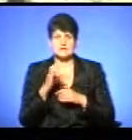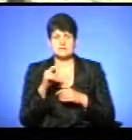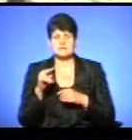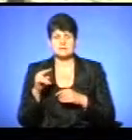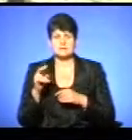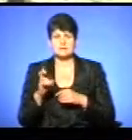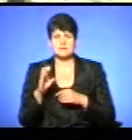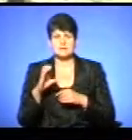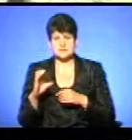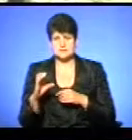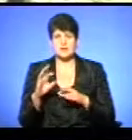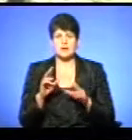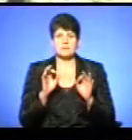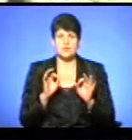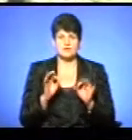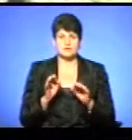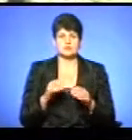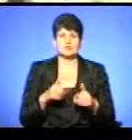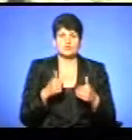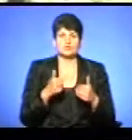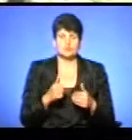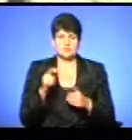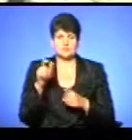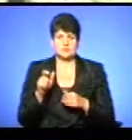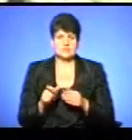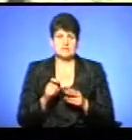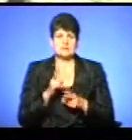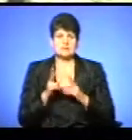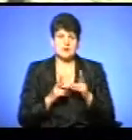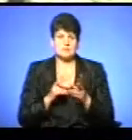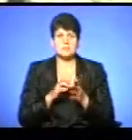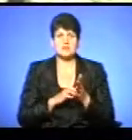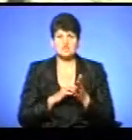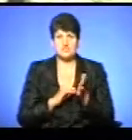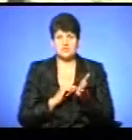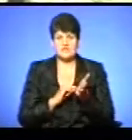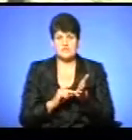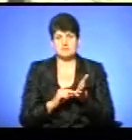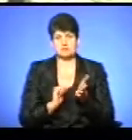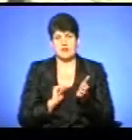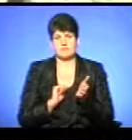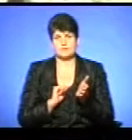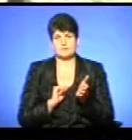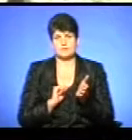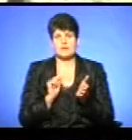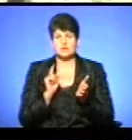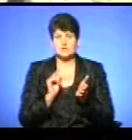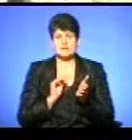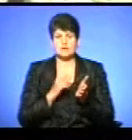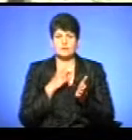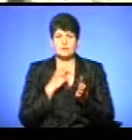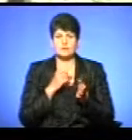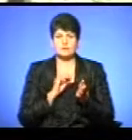правильно звернувся до нас пацієнт, з якими скаргами ми причину звернення відмічаємо. Тоді виставляємо